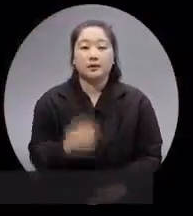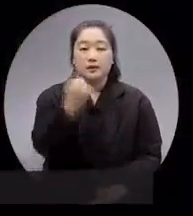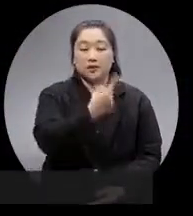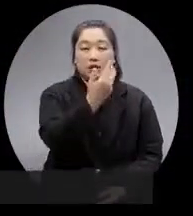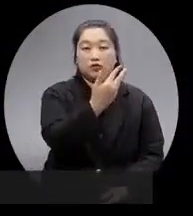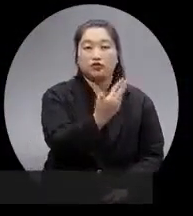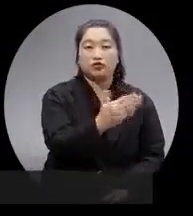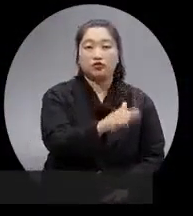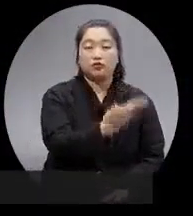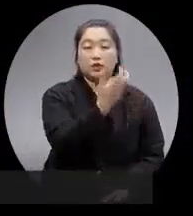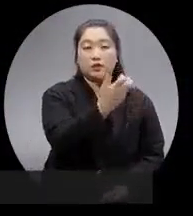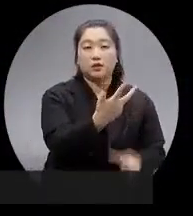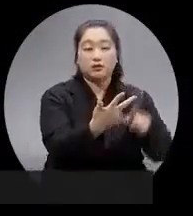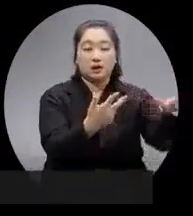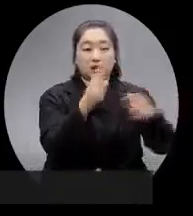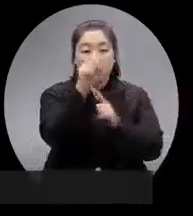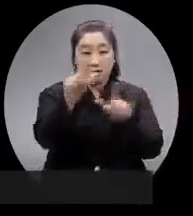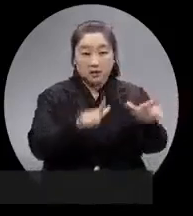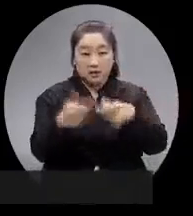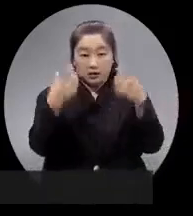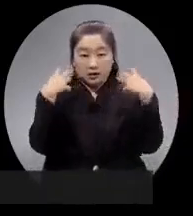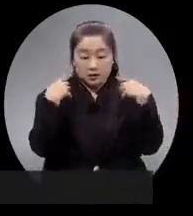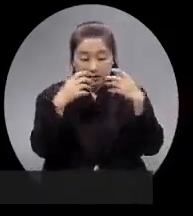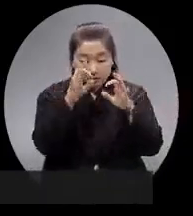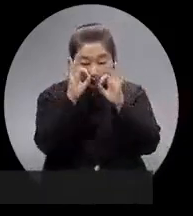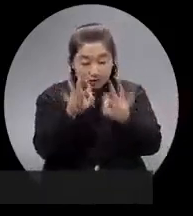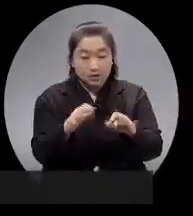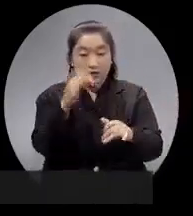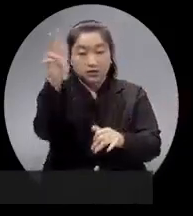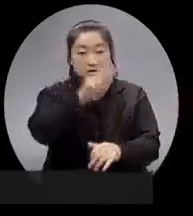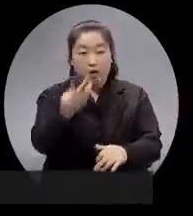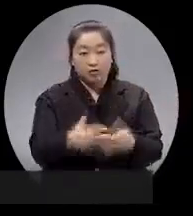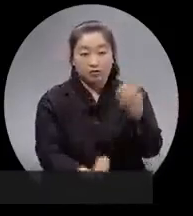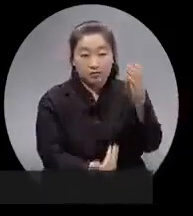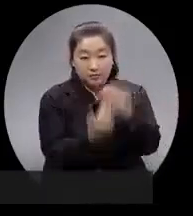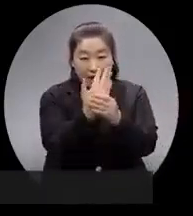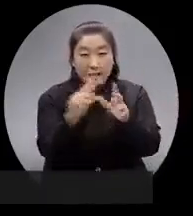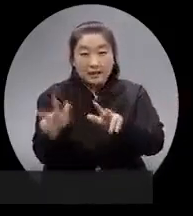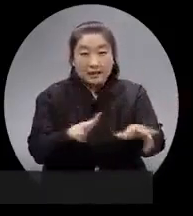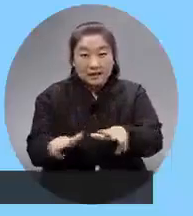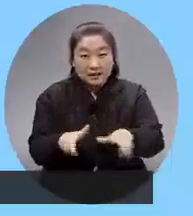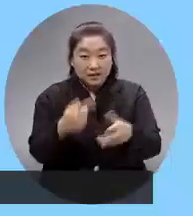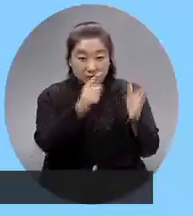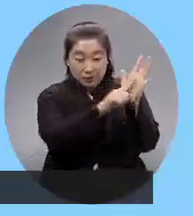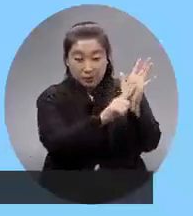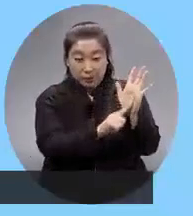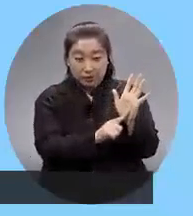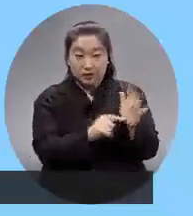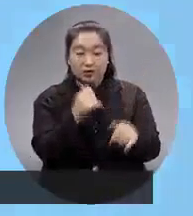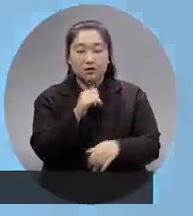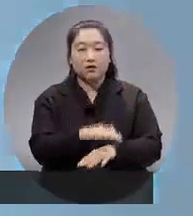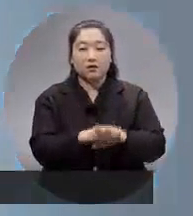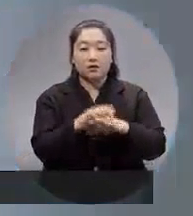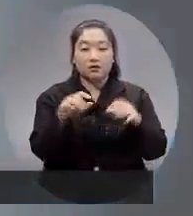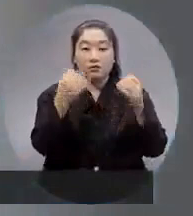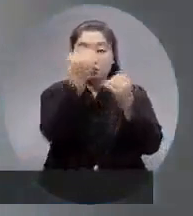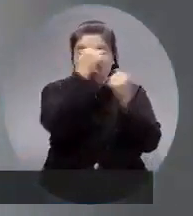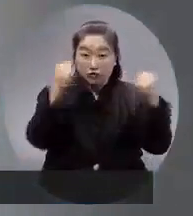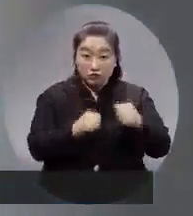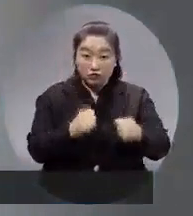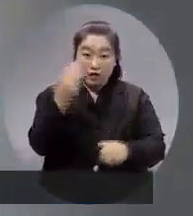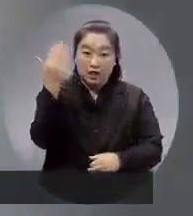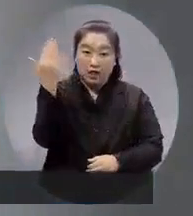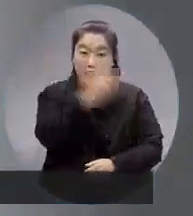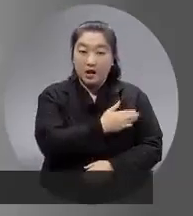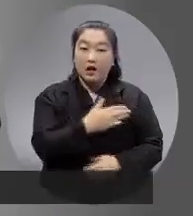1978년 기상청 계측일에 전국에서 발생한 지진을 표시한 지도입니다 내륙지방 충북은 비교적 깨끗해